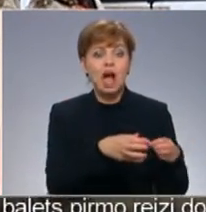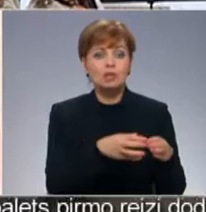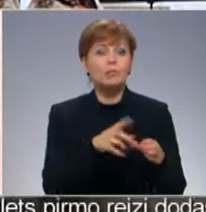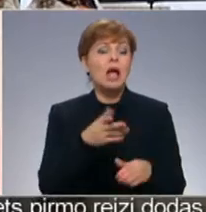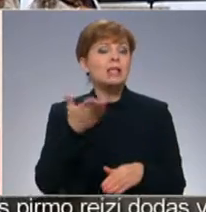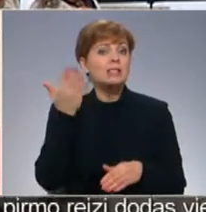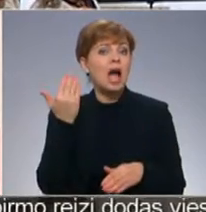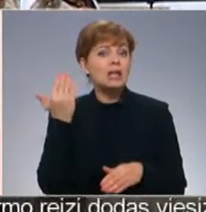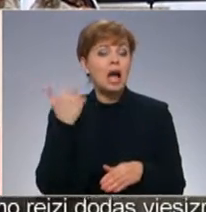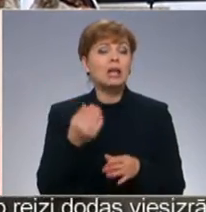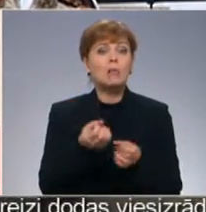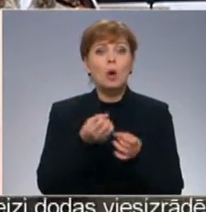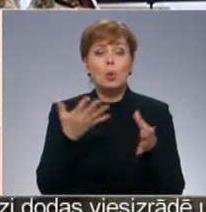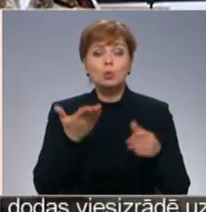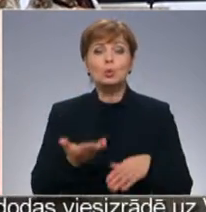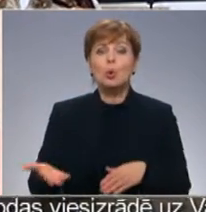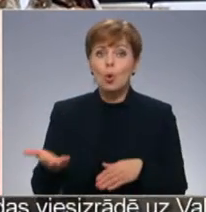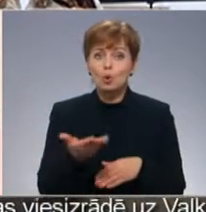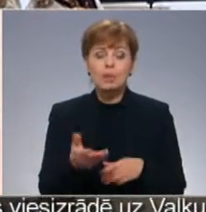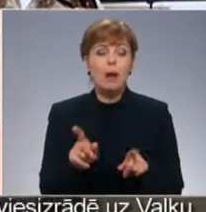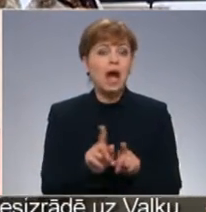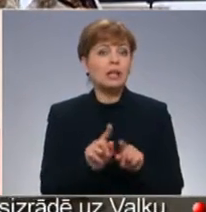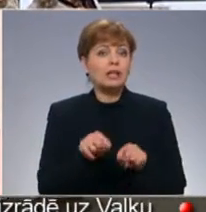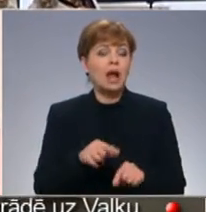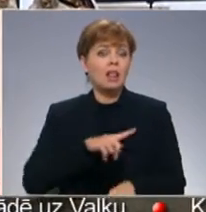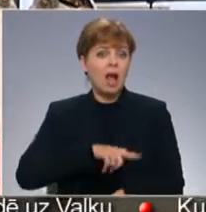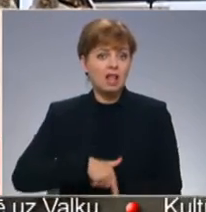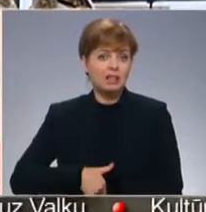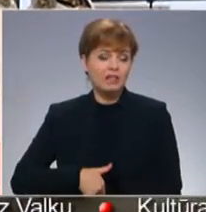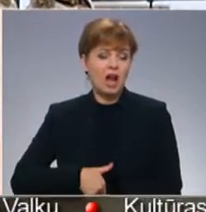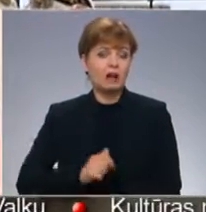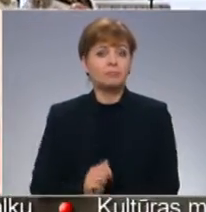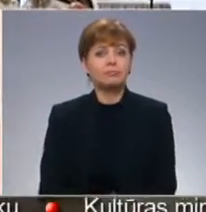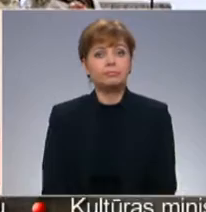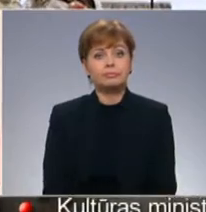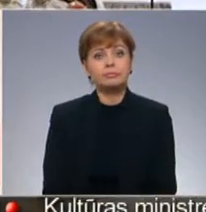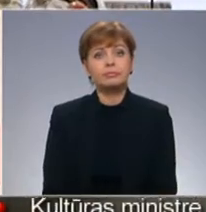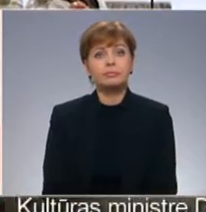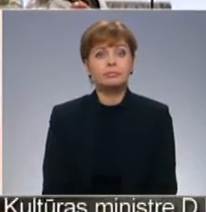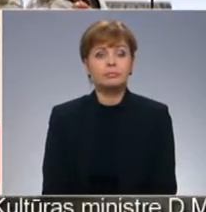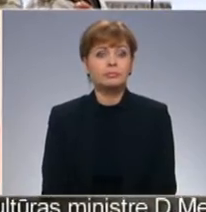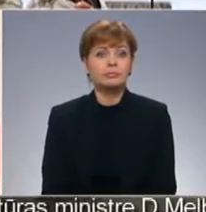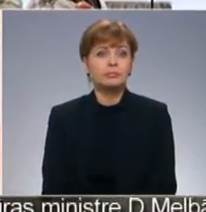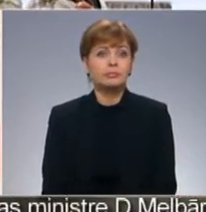no senākajiem Kurzemē un arī Latvijā. Selga Dreimane, Edvins Svēls, aizputs televīzija.